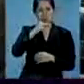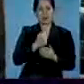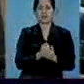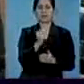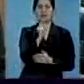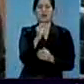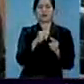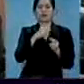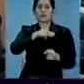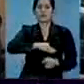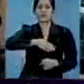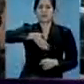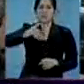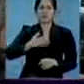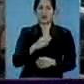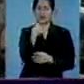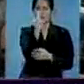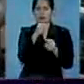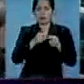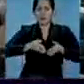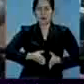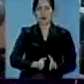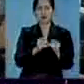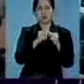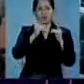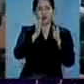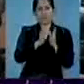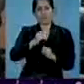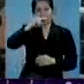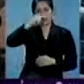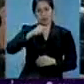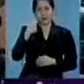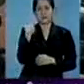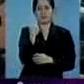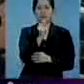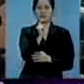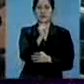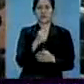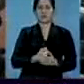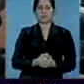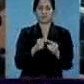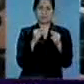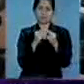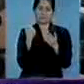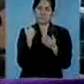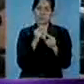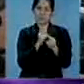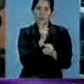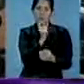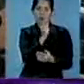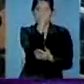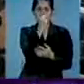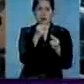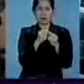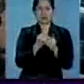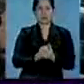ากที่สุดที่ใครเกิดมาเป็นคนไทยแล้วต้องถูกตั้งข้อกล่าวหายัดเยียดนั่นคือข้อหาหมิ่น